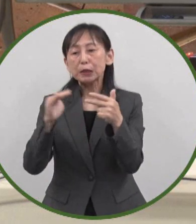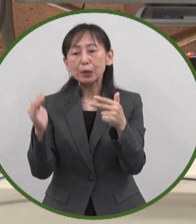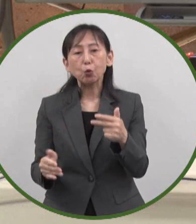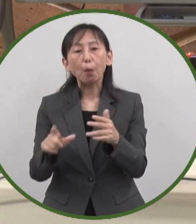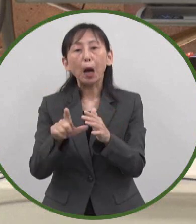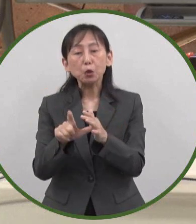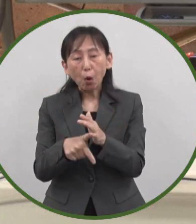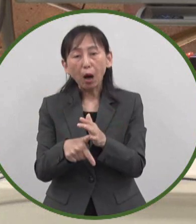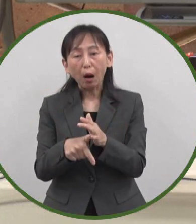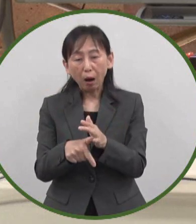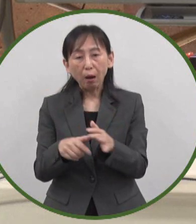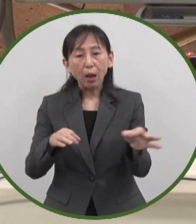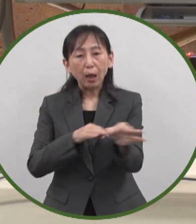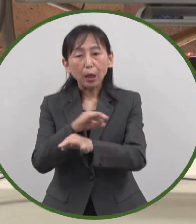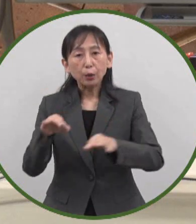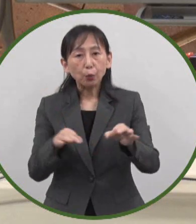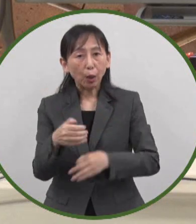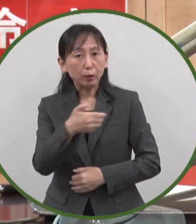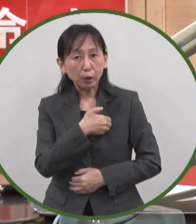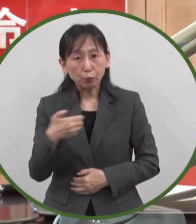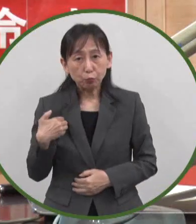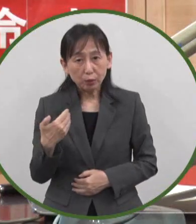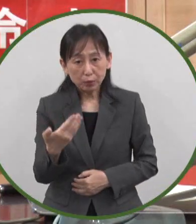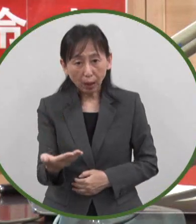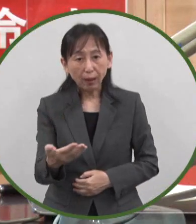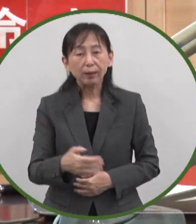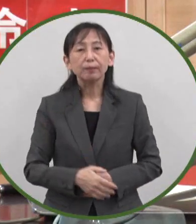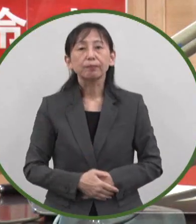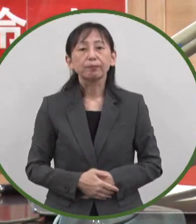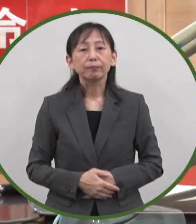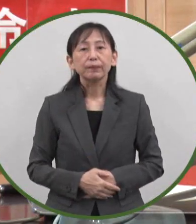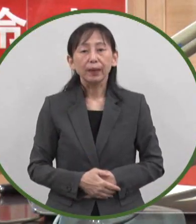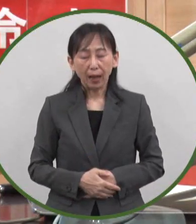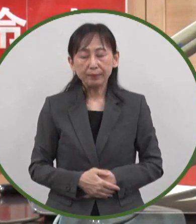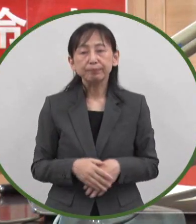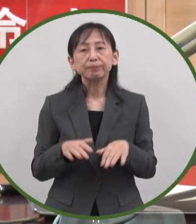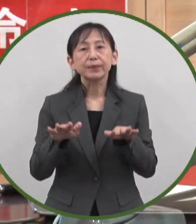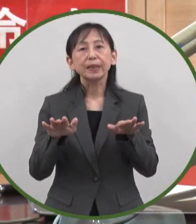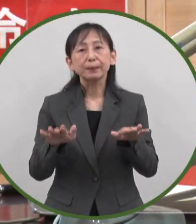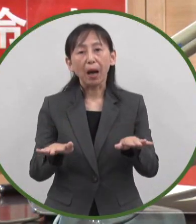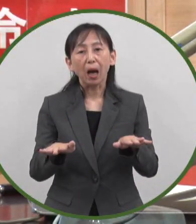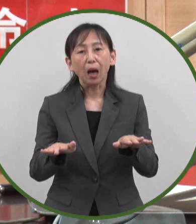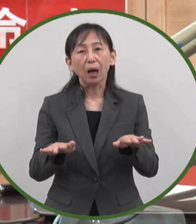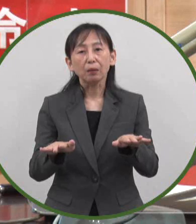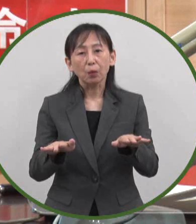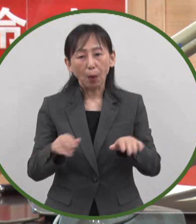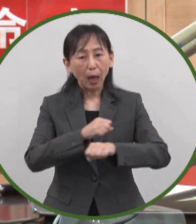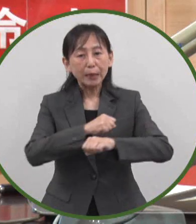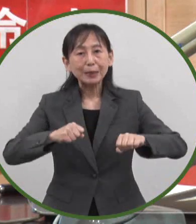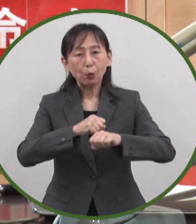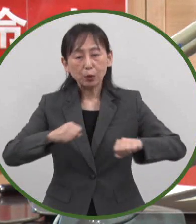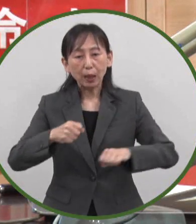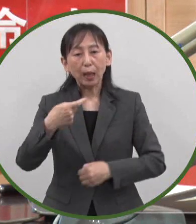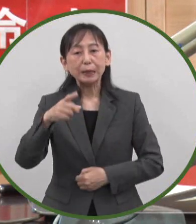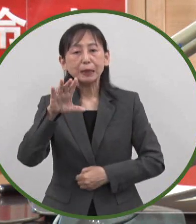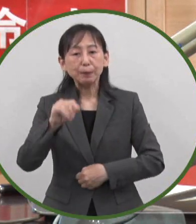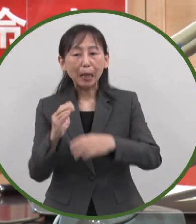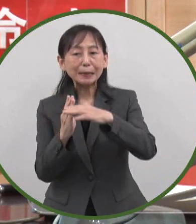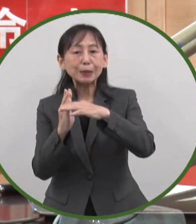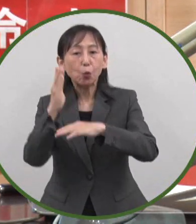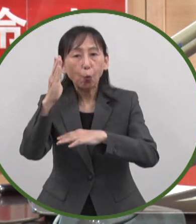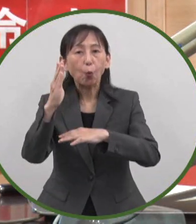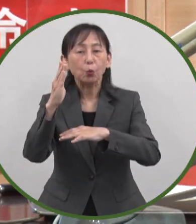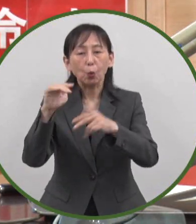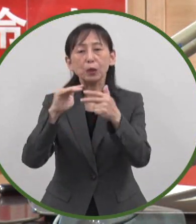業は可能ということなんでしょうか。 今はですね、その1万平米以上の施設